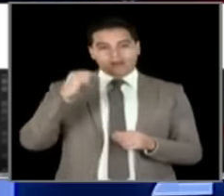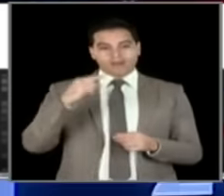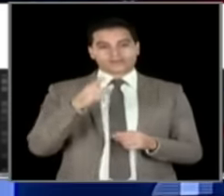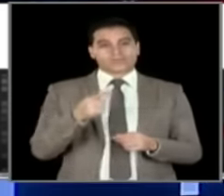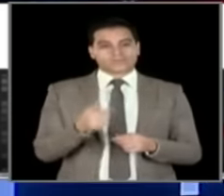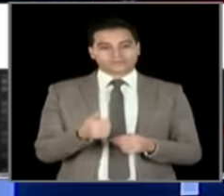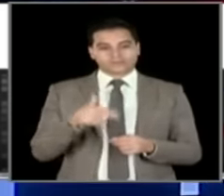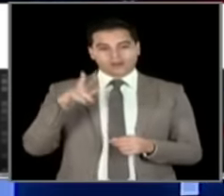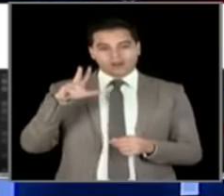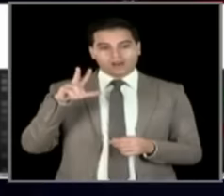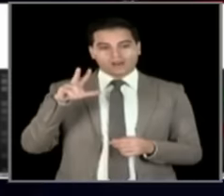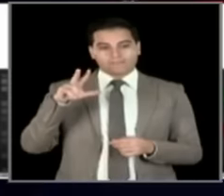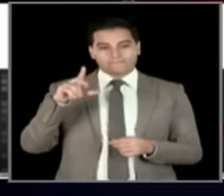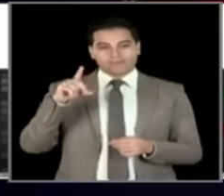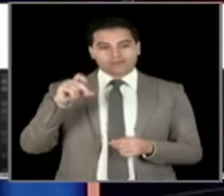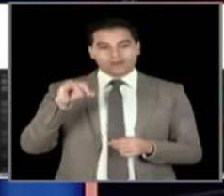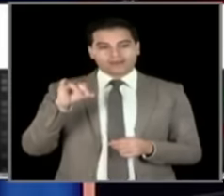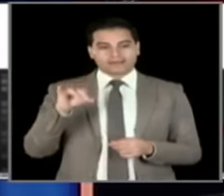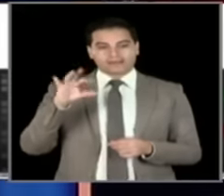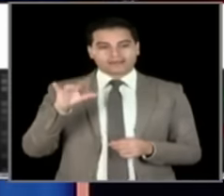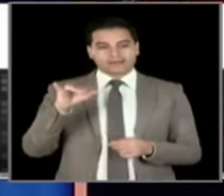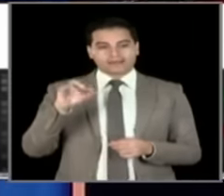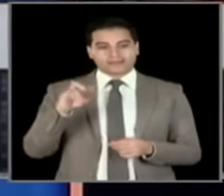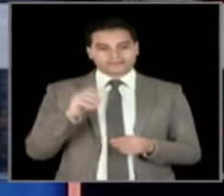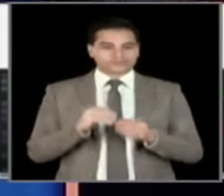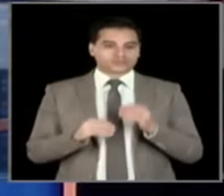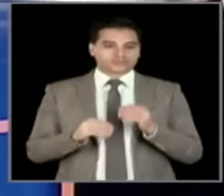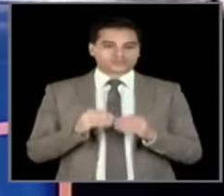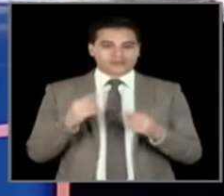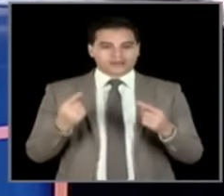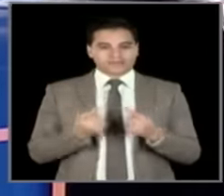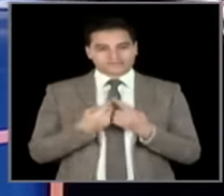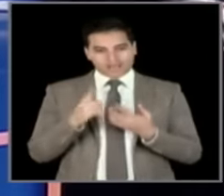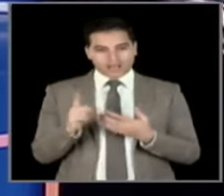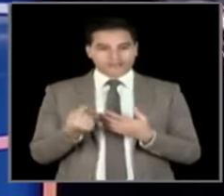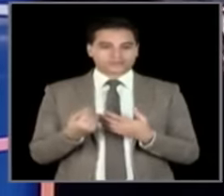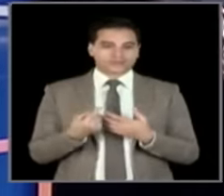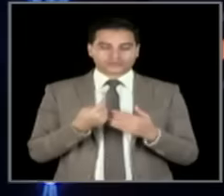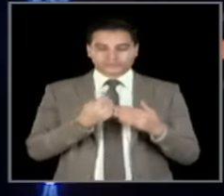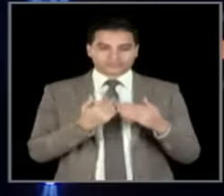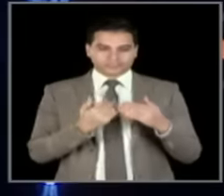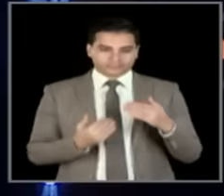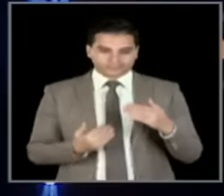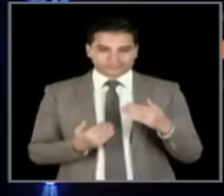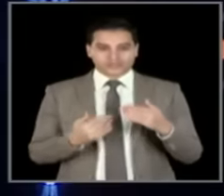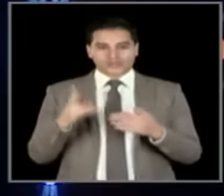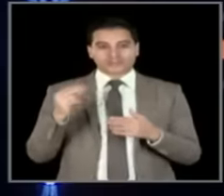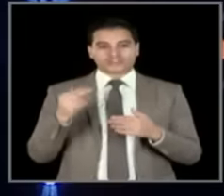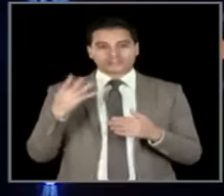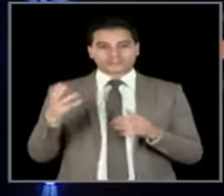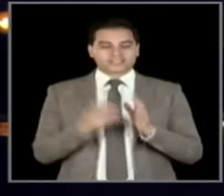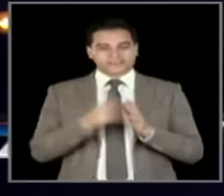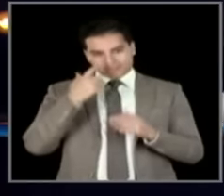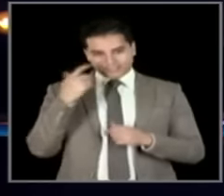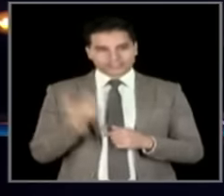إيه؟ بويهية. برافو عليك. هارد لك يا حسن. 15 جامعة اسكندرية، 20 جامعة